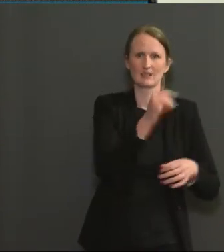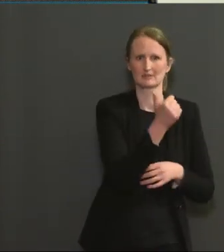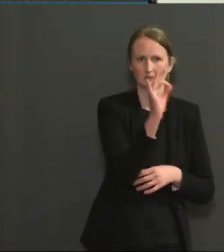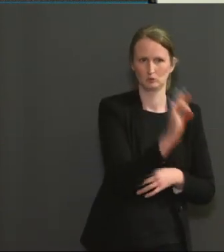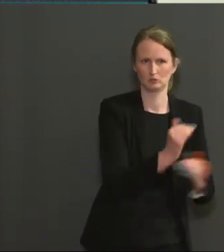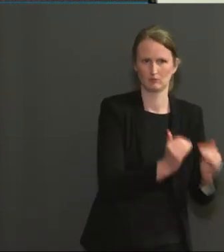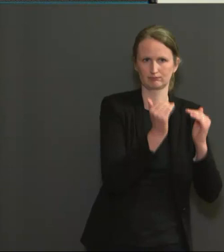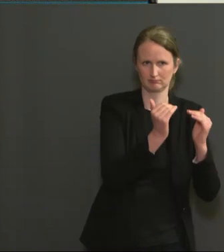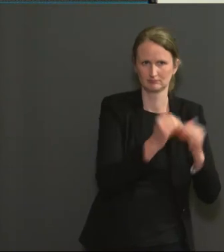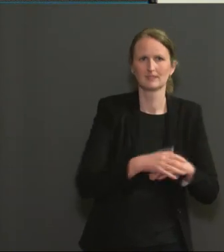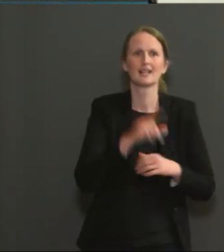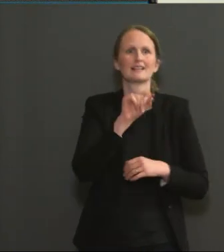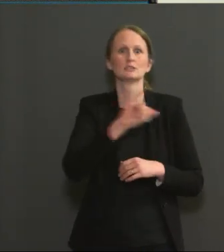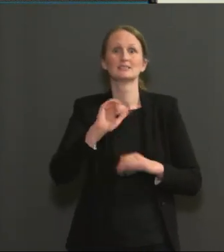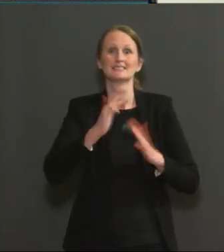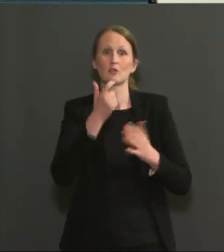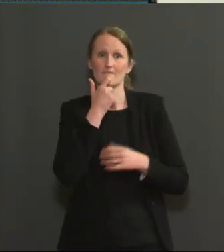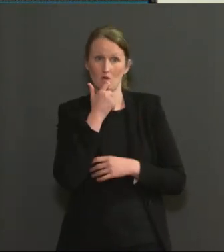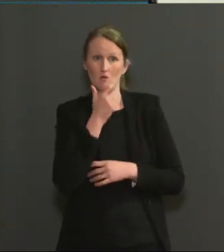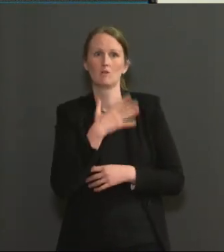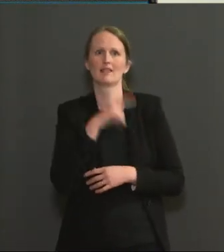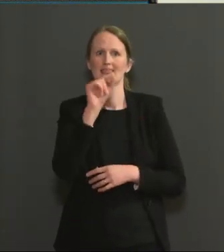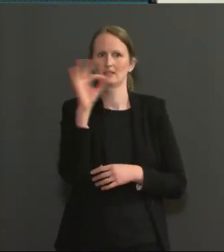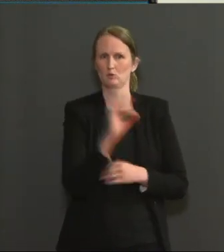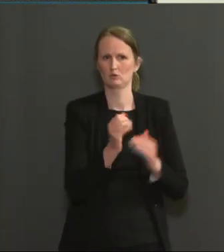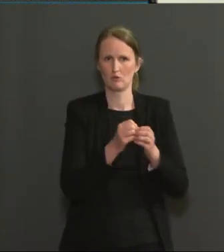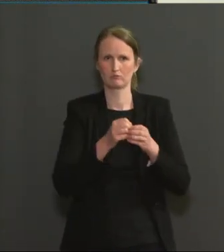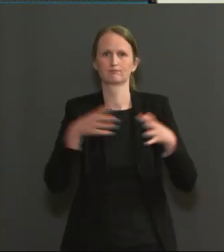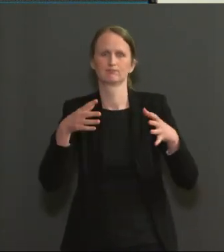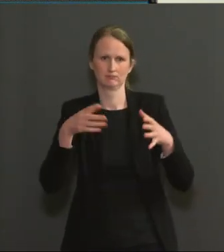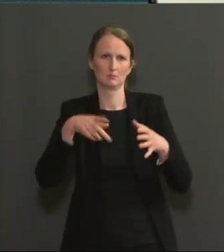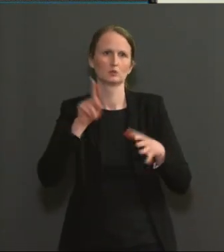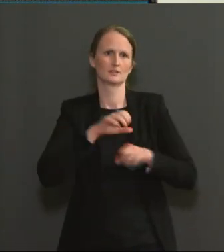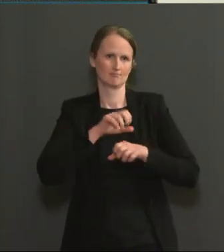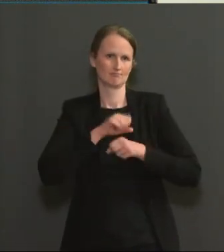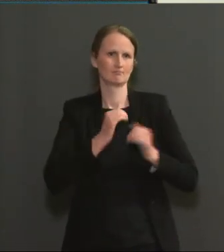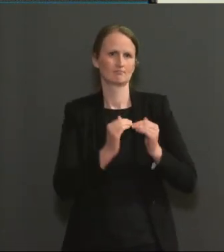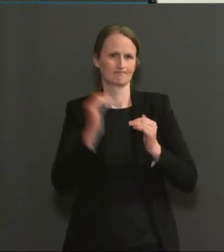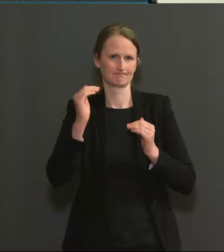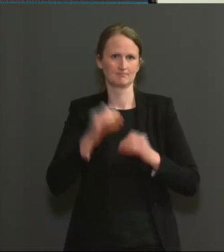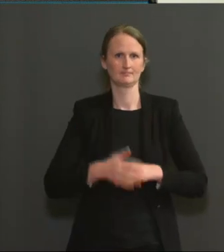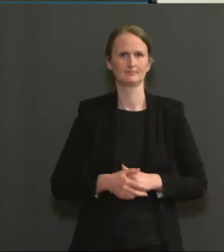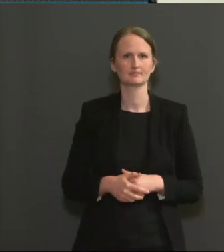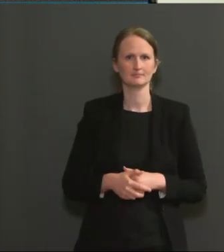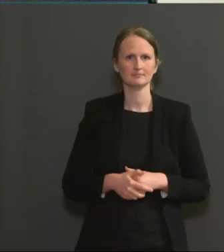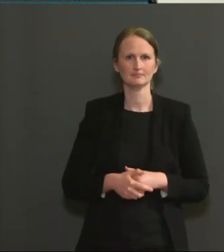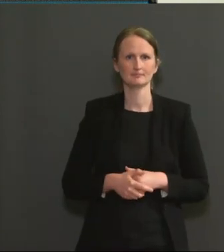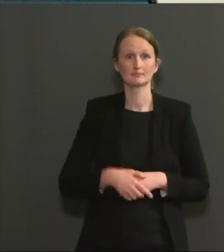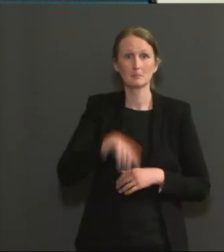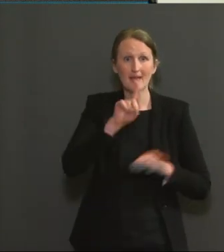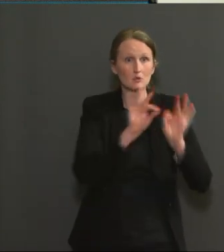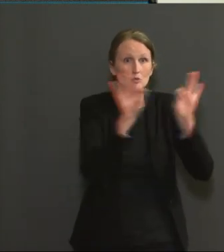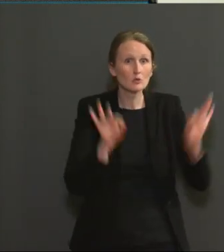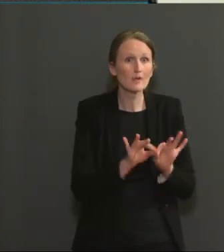10 %. à nouveau en quantité absolu ceci n'est pas extrêmement important mais ceci peut jouer